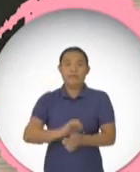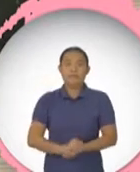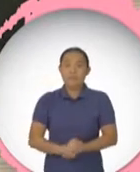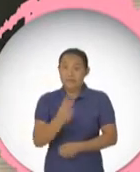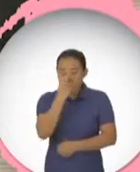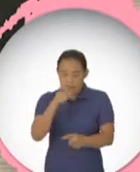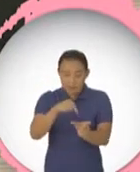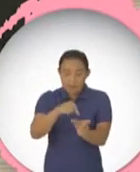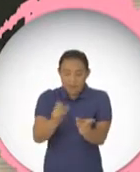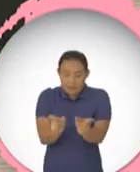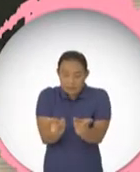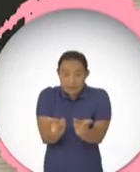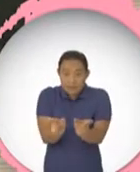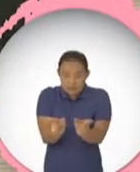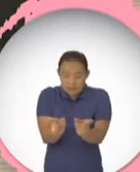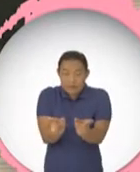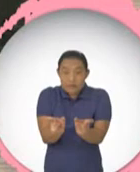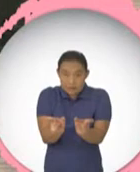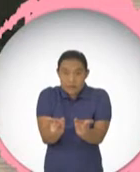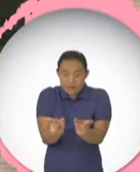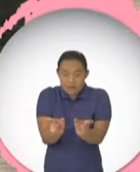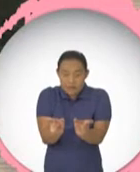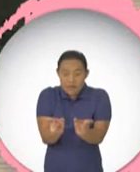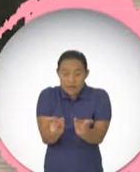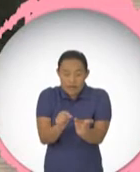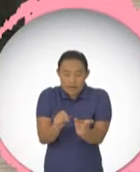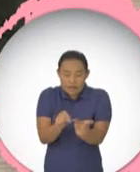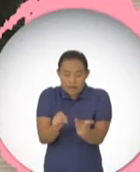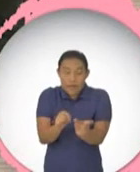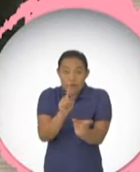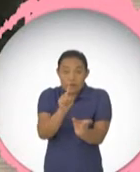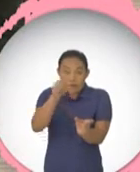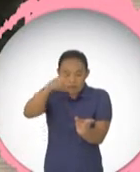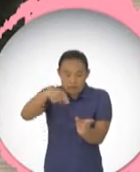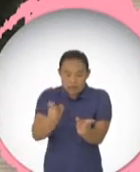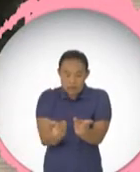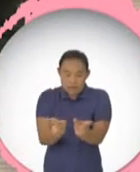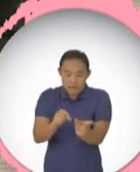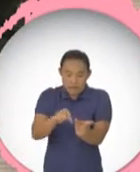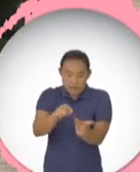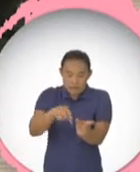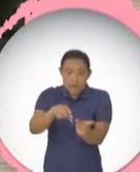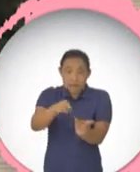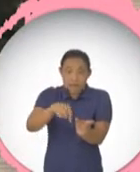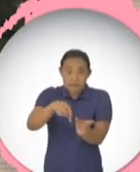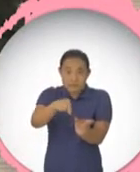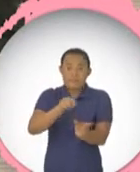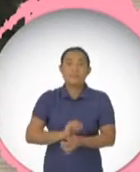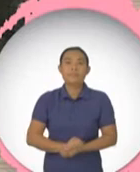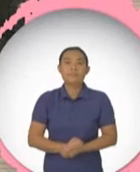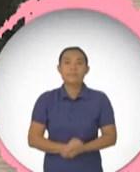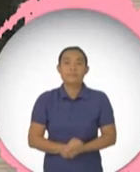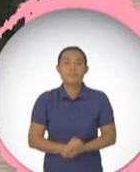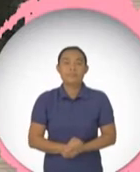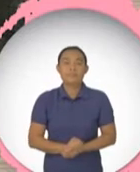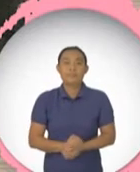ครับคืออย่าให้มันติดกันมาก ใช่ต้องเว้นเอาไว้ประมาณ1 เซนค่ะ ครับผมนี่นะครับเว้นขอบกลางไว้1 เซนติเมตร เว้นช่องเอาไว ้ครับ นะคะ